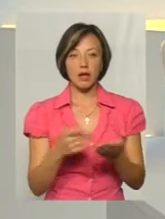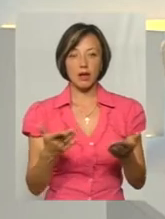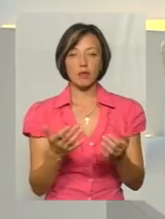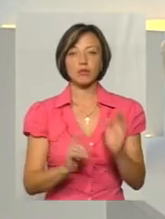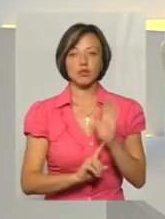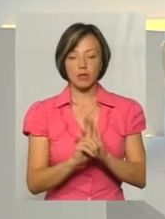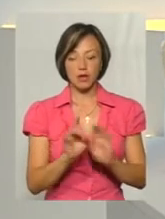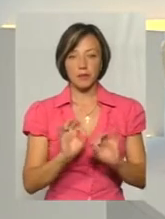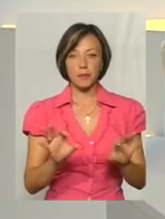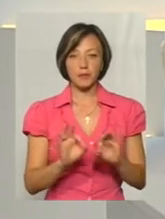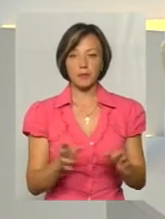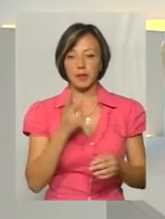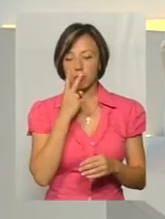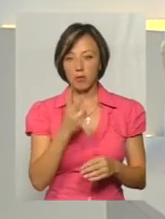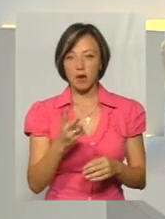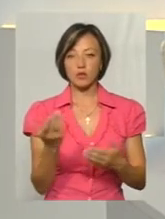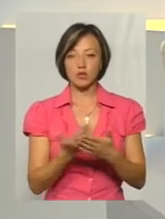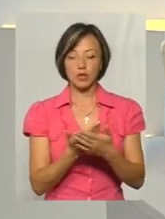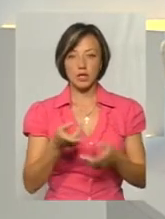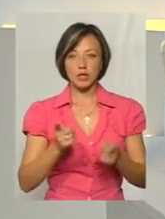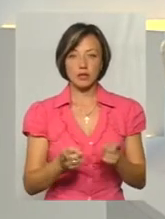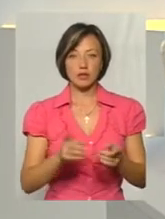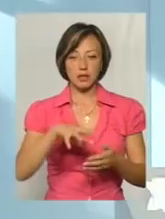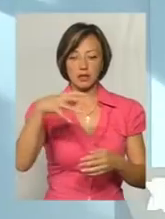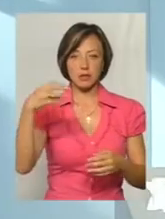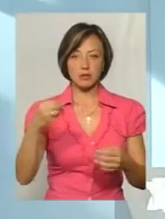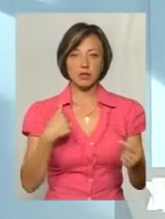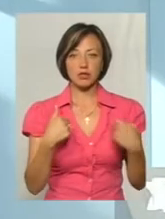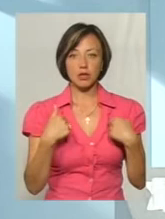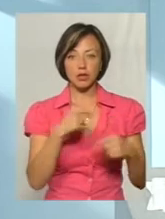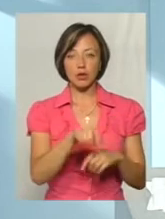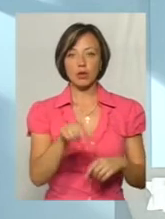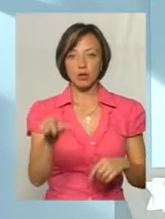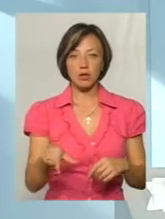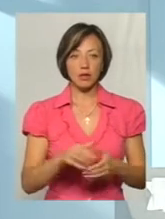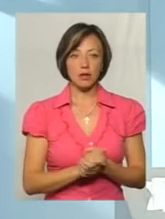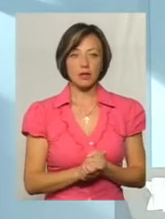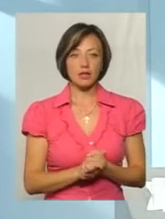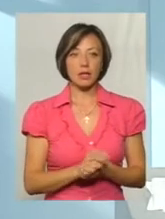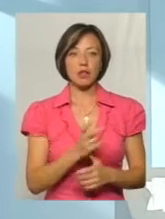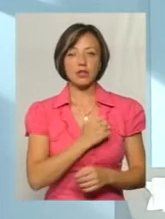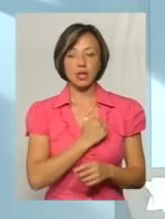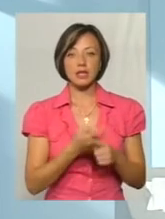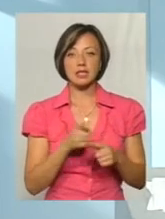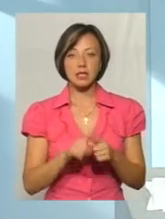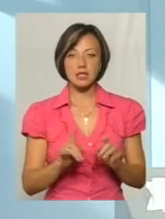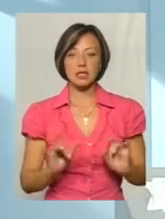вже сьогодні... Ми побачили в сюжеті, дійсно, там великі клуби диму, чорного диму. На жаль, ці